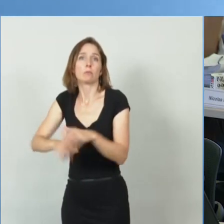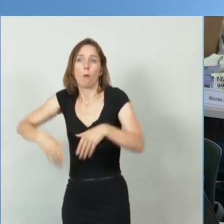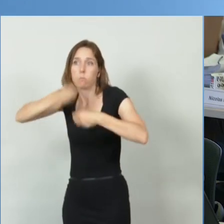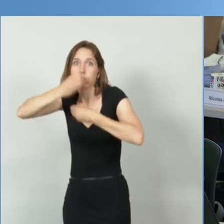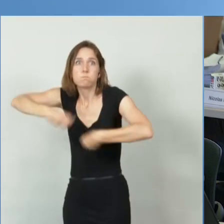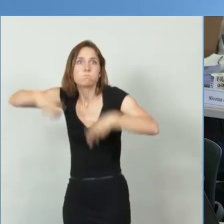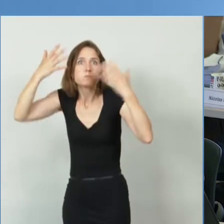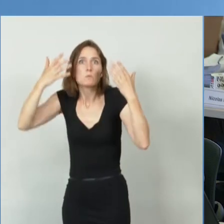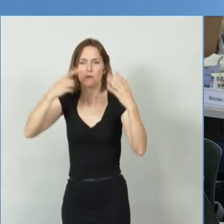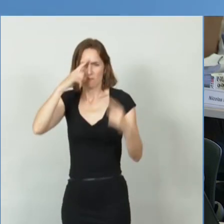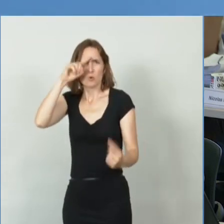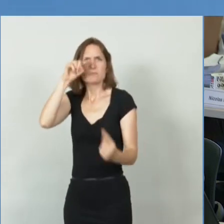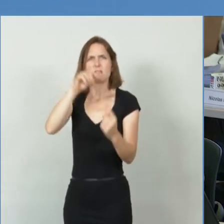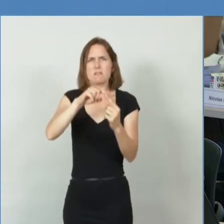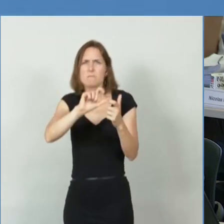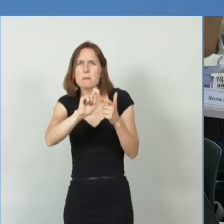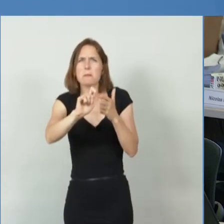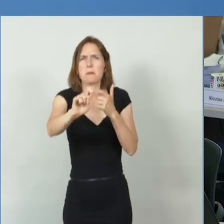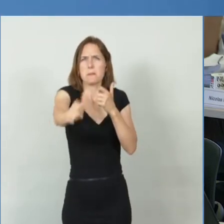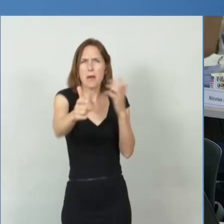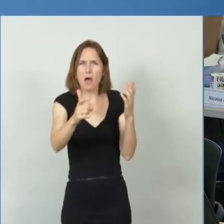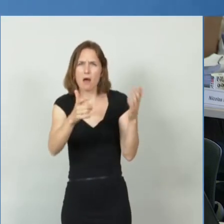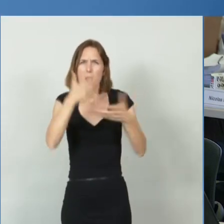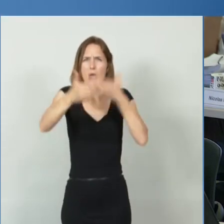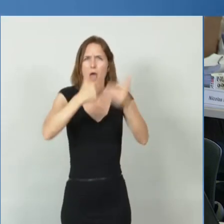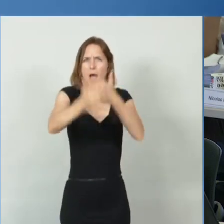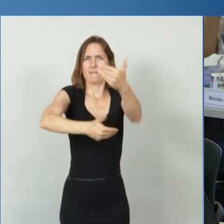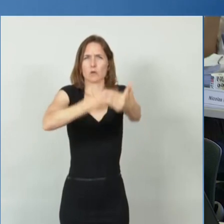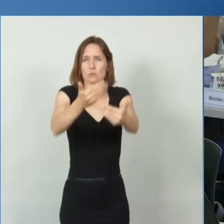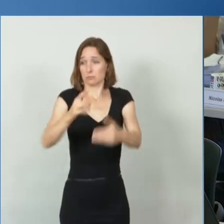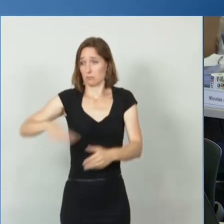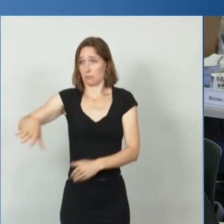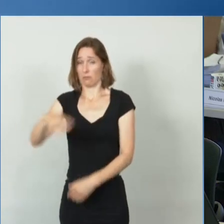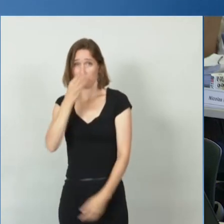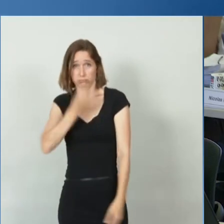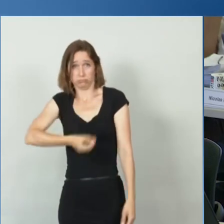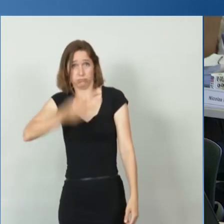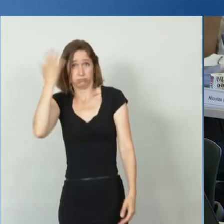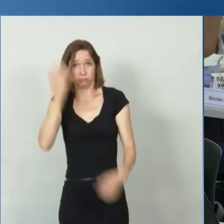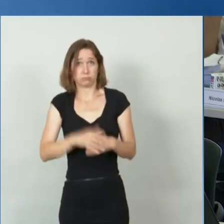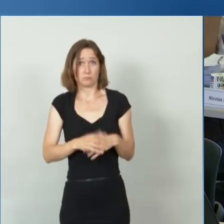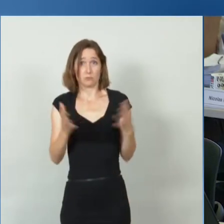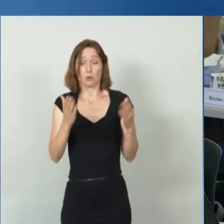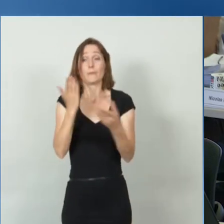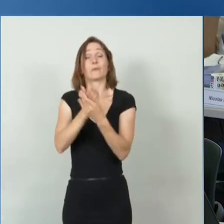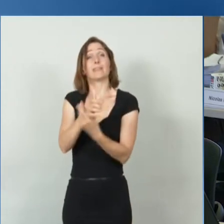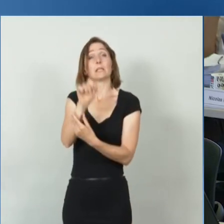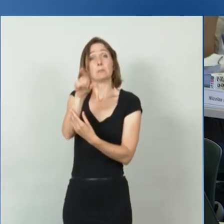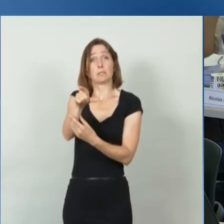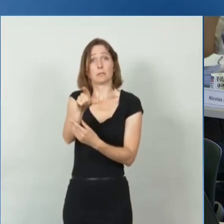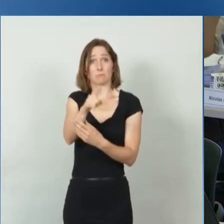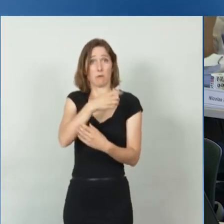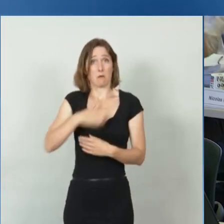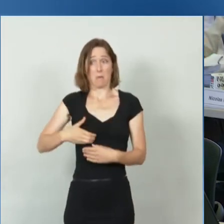car en fait dans ces deux dossiers le maire ne décide de rien et vous n'avez aucun pouvoir les Grenoblois